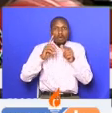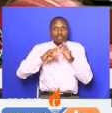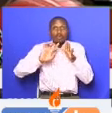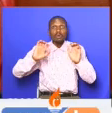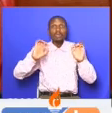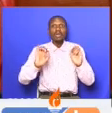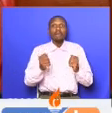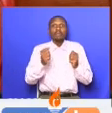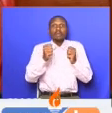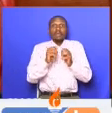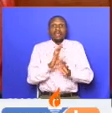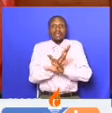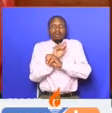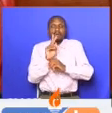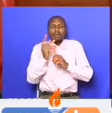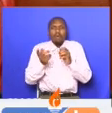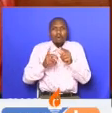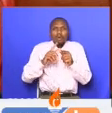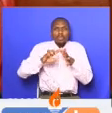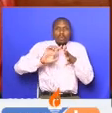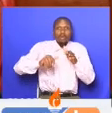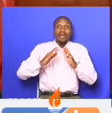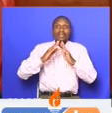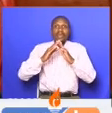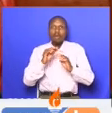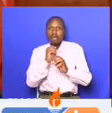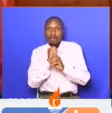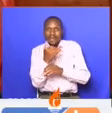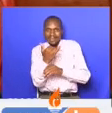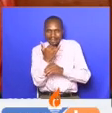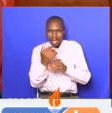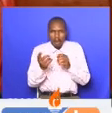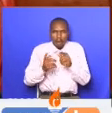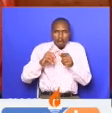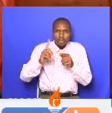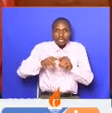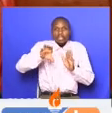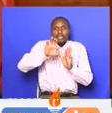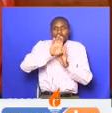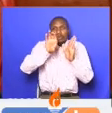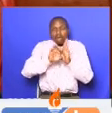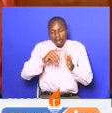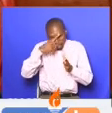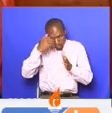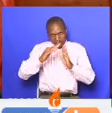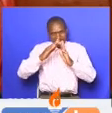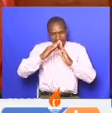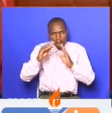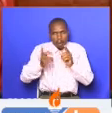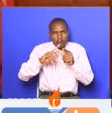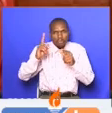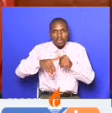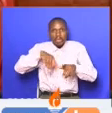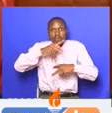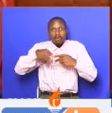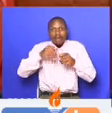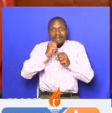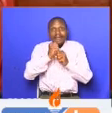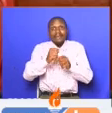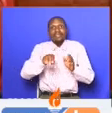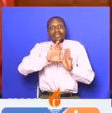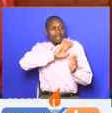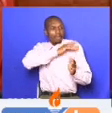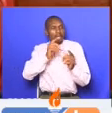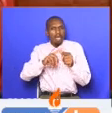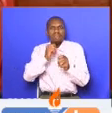president. What the House is doing is constitutional because the House is just exercising its mandate. It's not doing